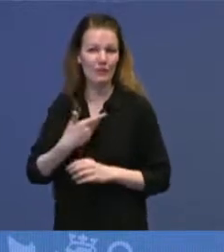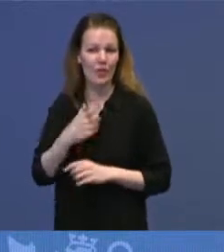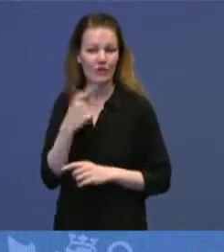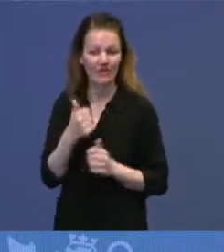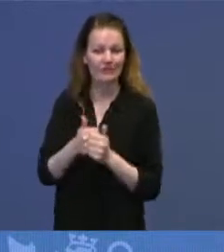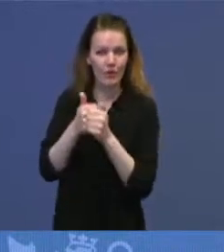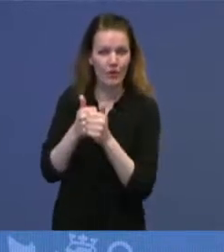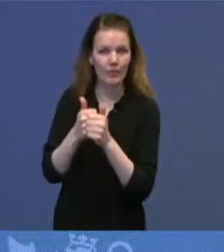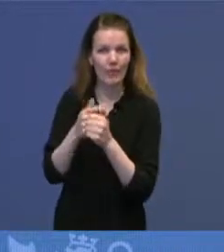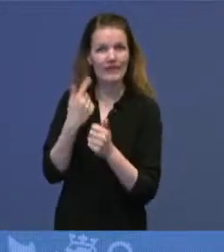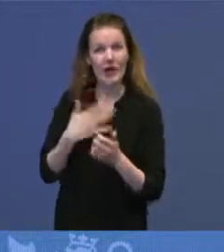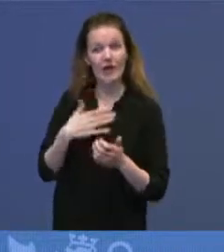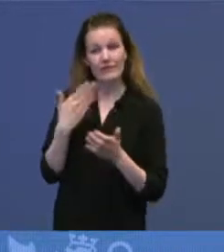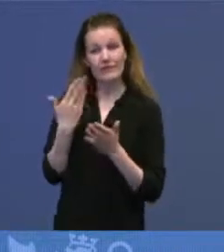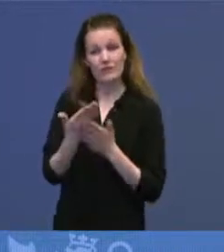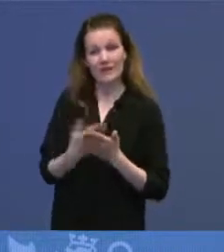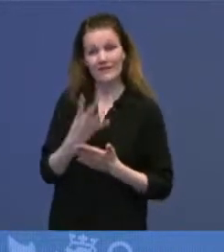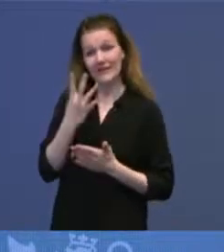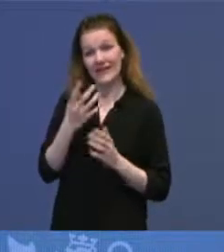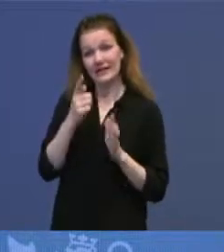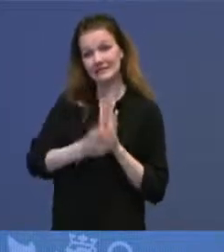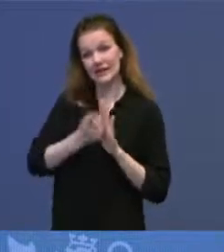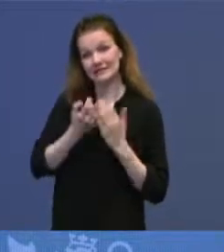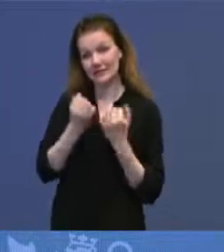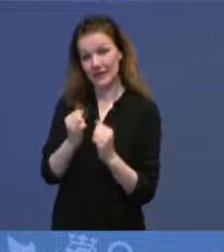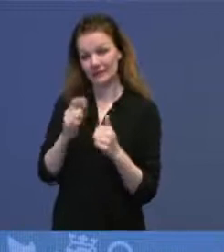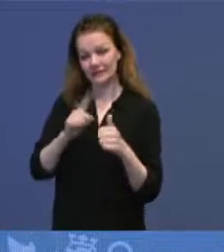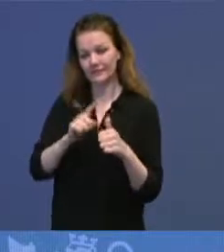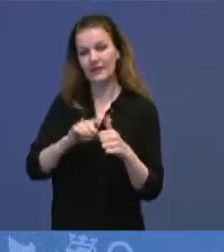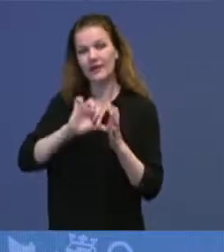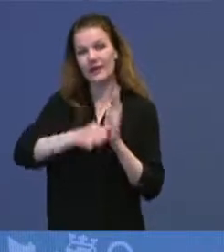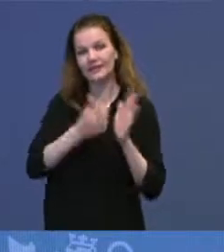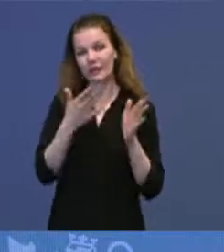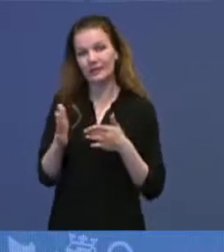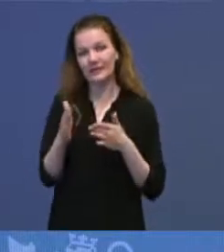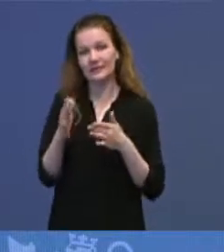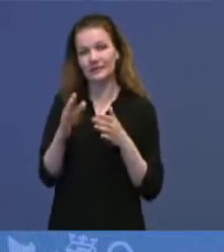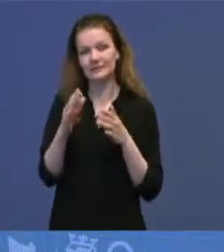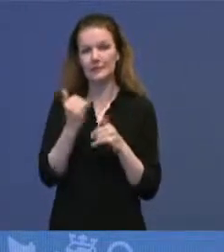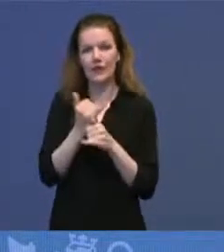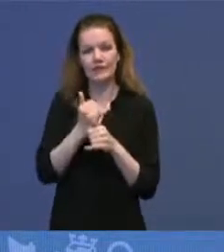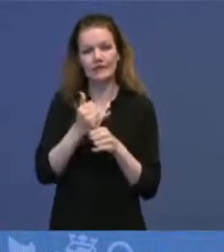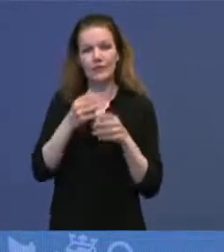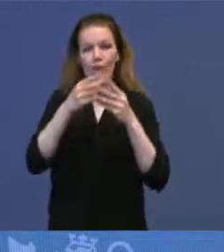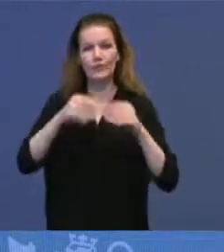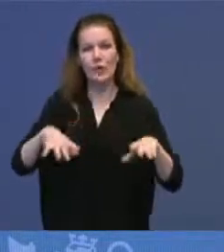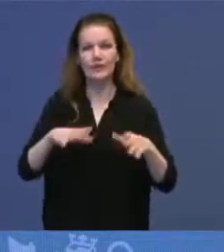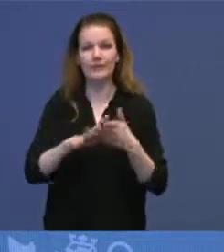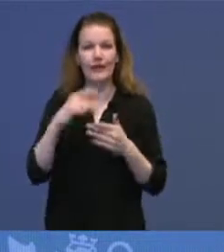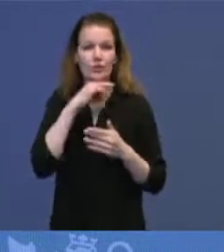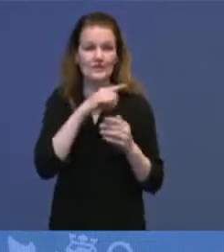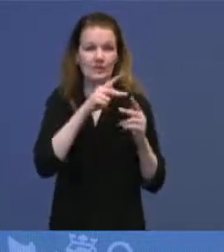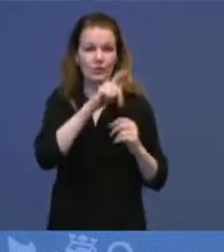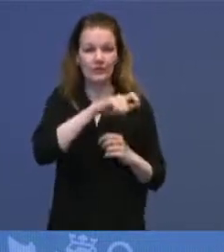en pakke med 4 strakstiltak. En garantiordning for oppgjør fra russiske kunder. En lånegarantiordning